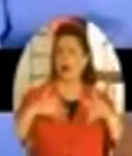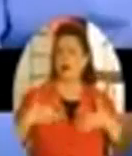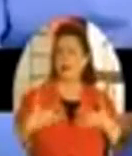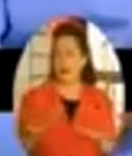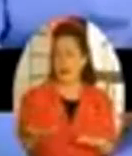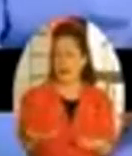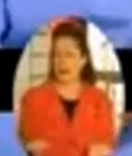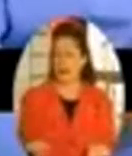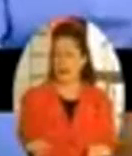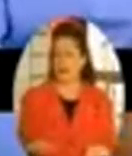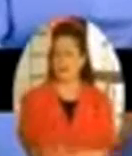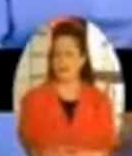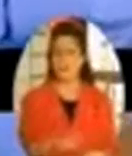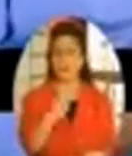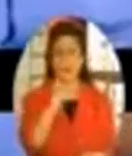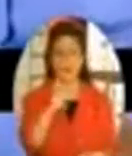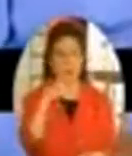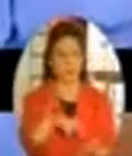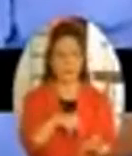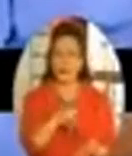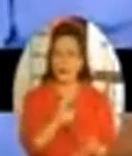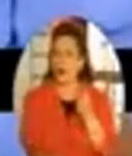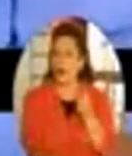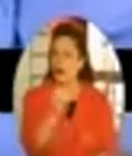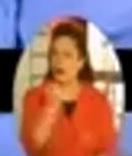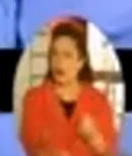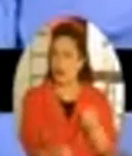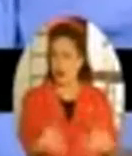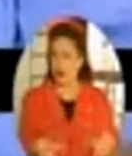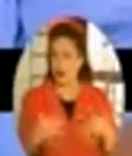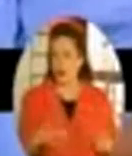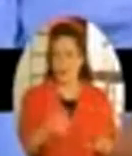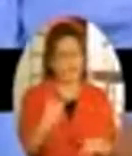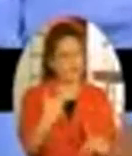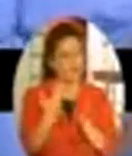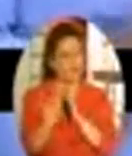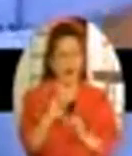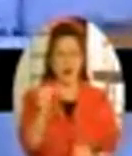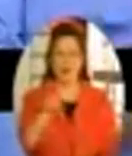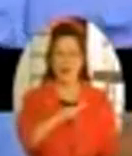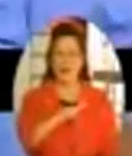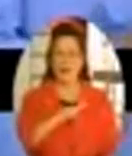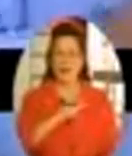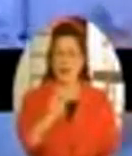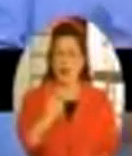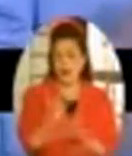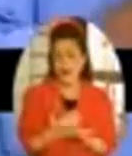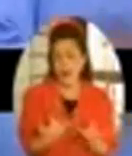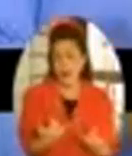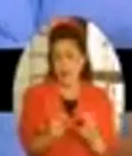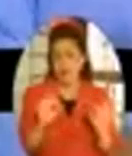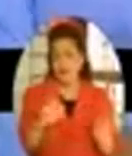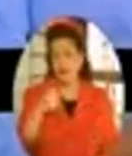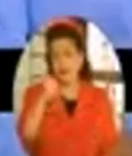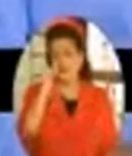להבין שהתמונות האלה הן קשות, קשות מאוד, ואף אחד לא מקבל אותן. אם צריך לגנות מההתחלה, אני כבר